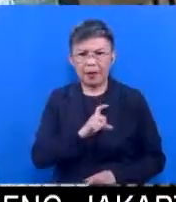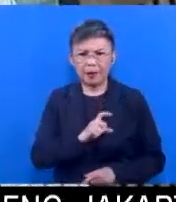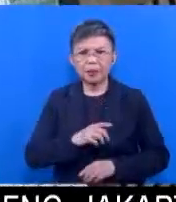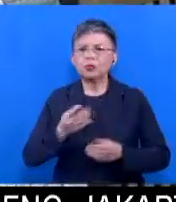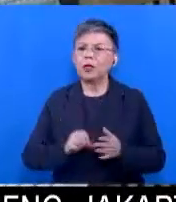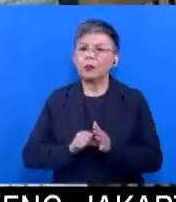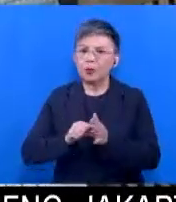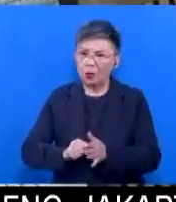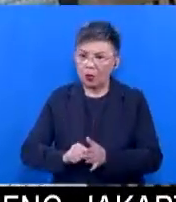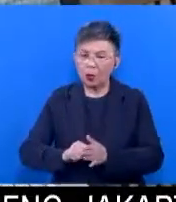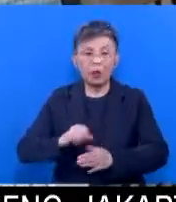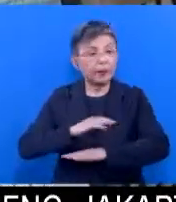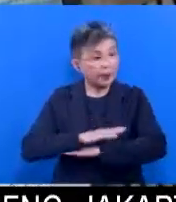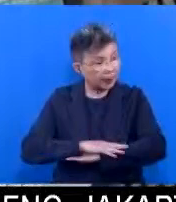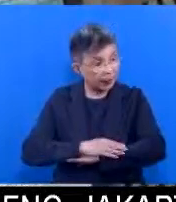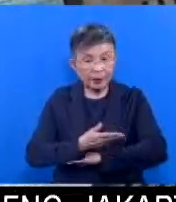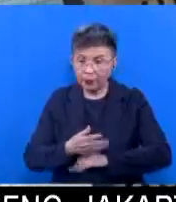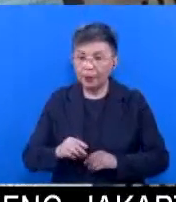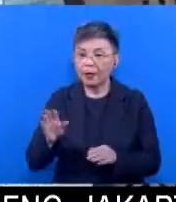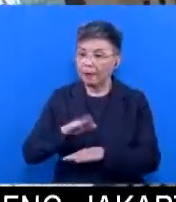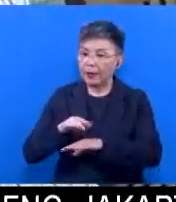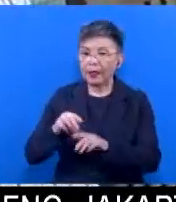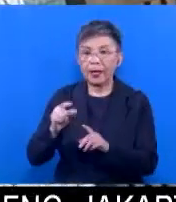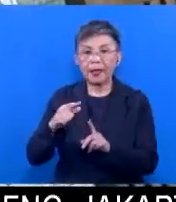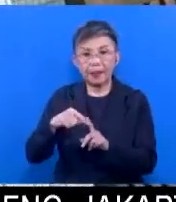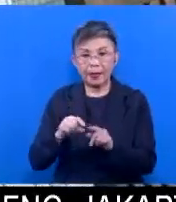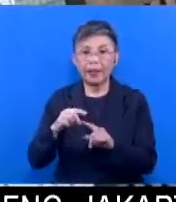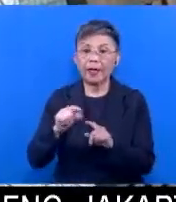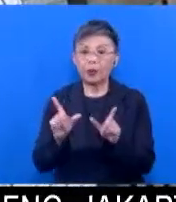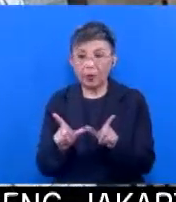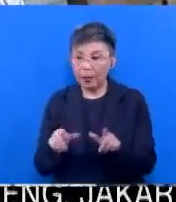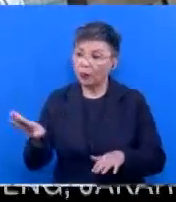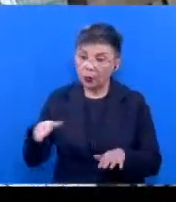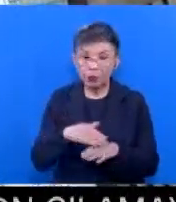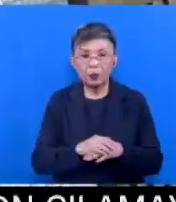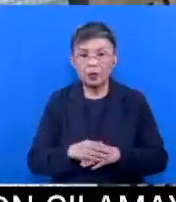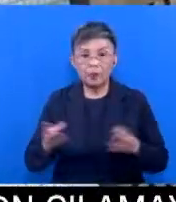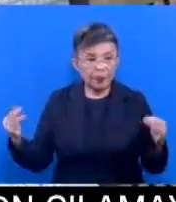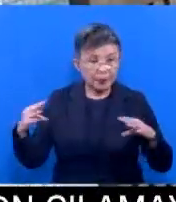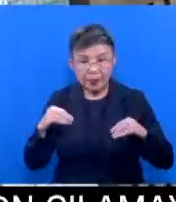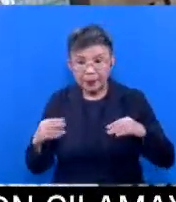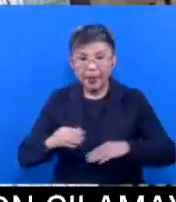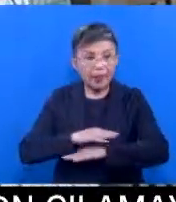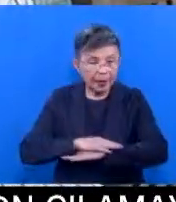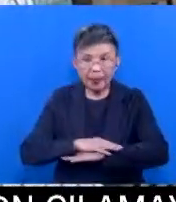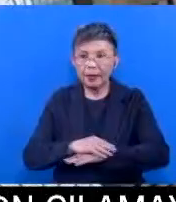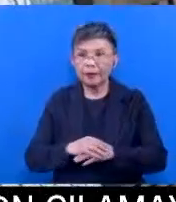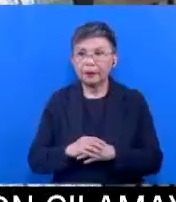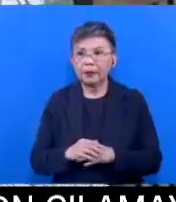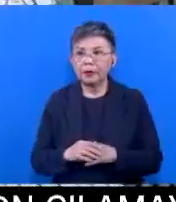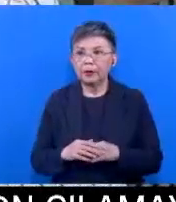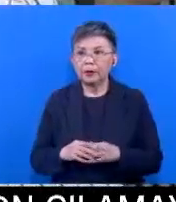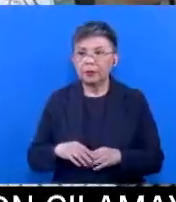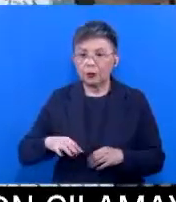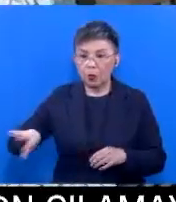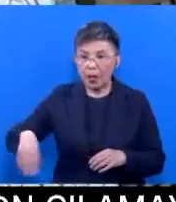Lurah, dengan RT RW, Dinamas, Babinsa, Kapolsek, dan Pak Danramil melakukan mediasi dengan pihak